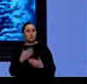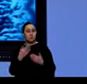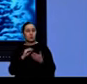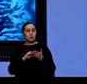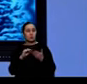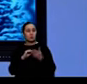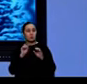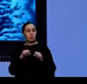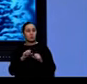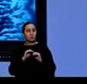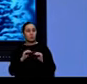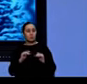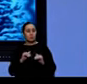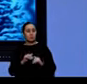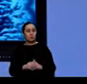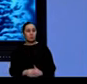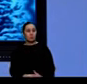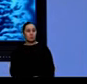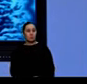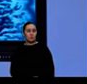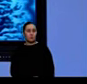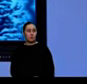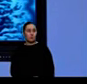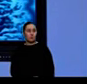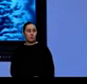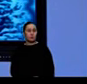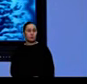Marhamat, yozishingiz mumkin bolajonlar.